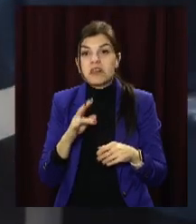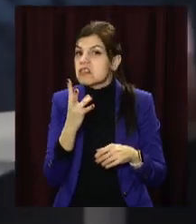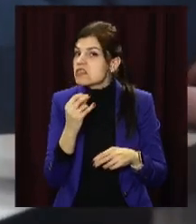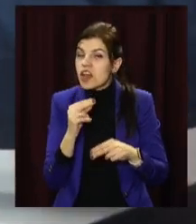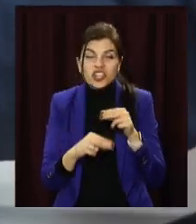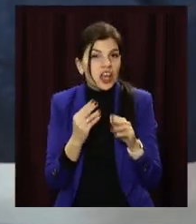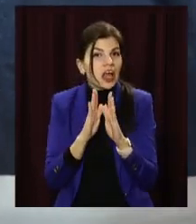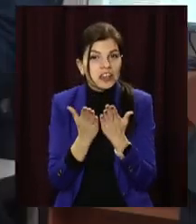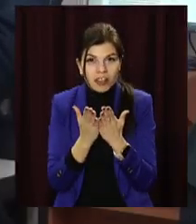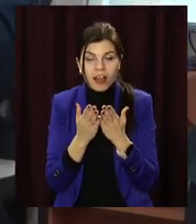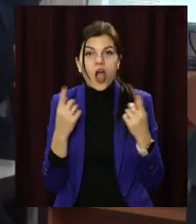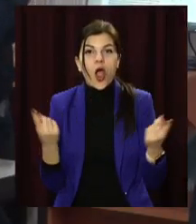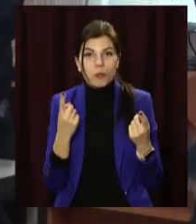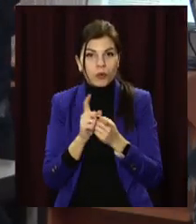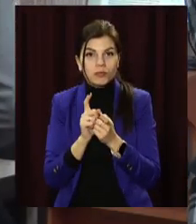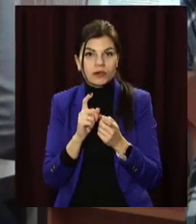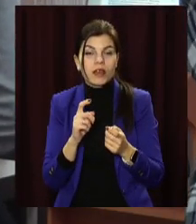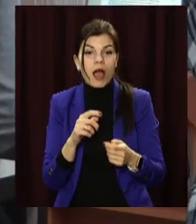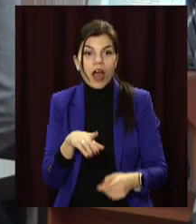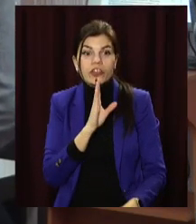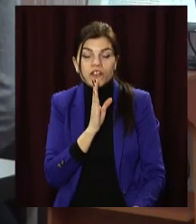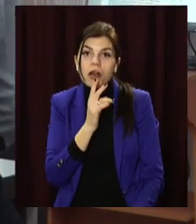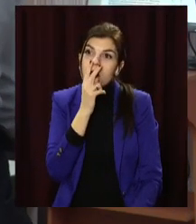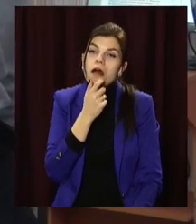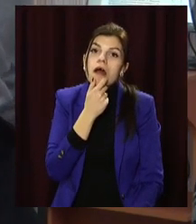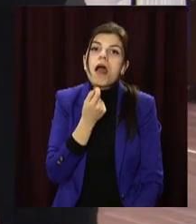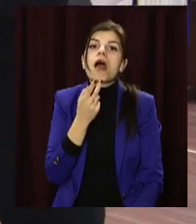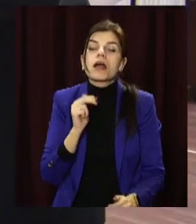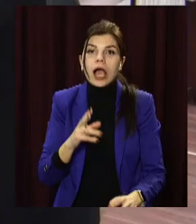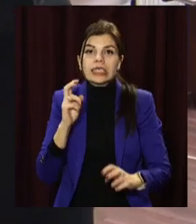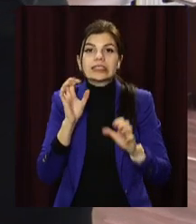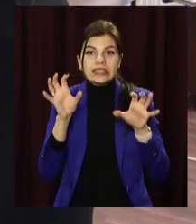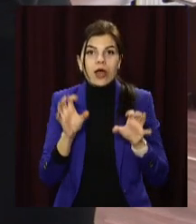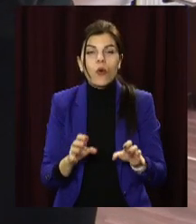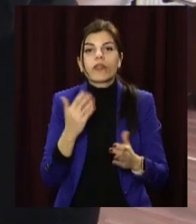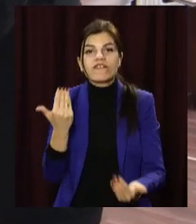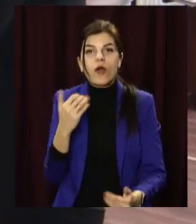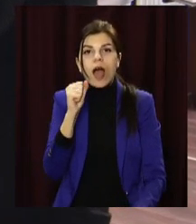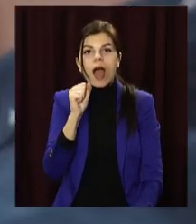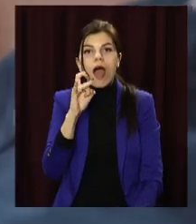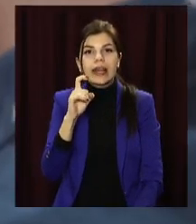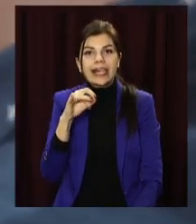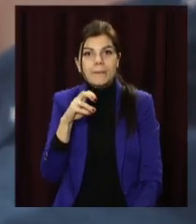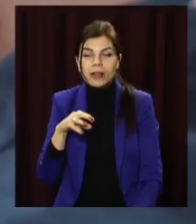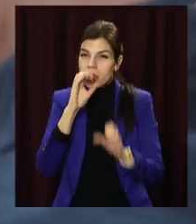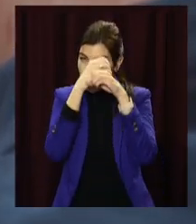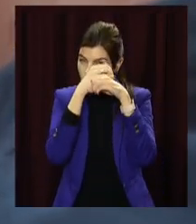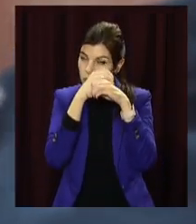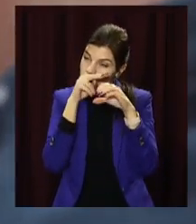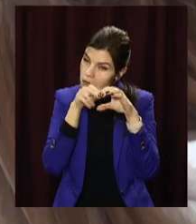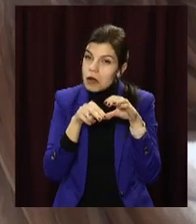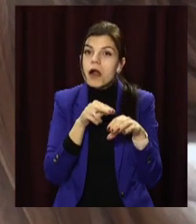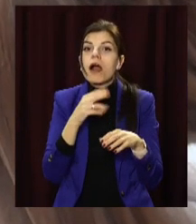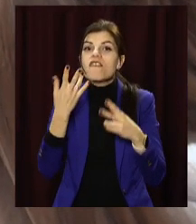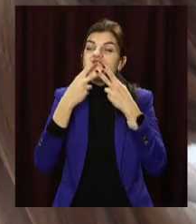сухі формули, на власні очі дівчата можуть бачити, як працює закон Архімеда. Хлопці ж тим часом через телескоп закріплюють знання з